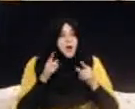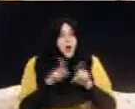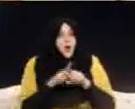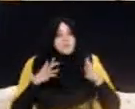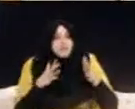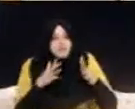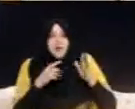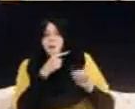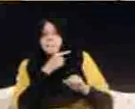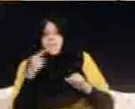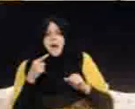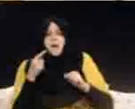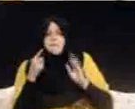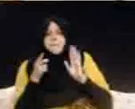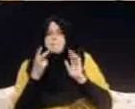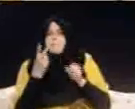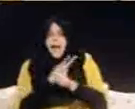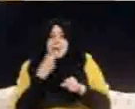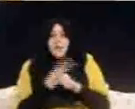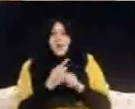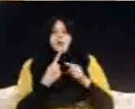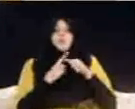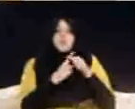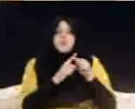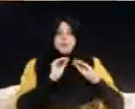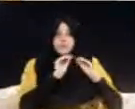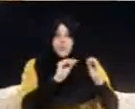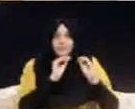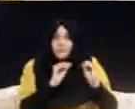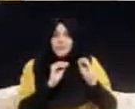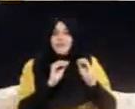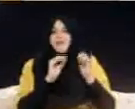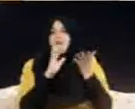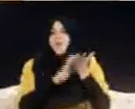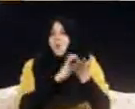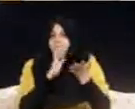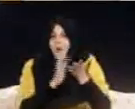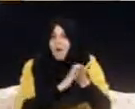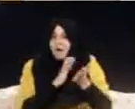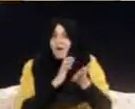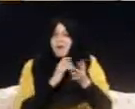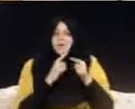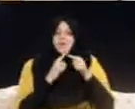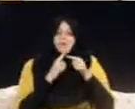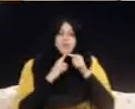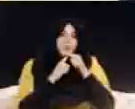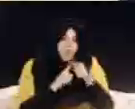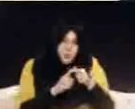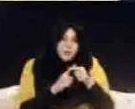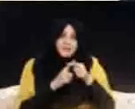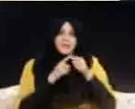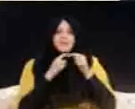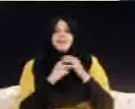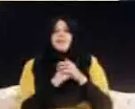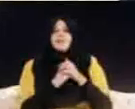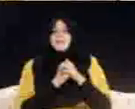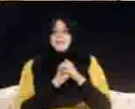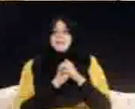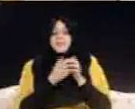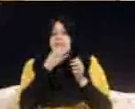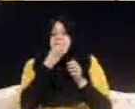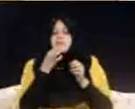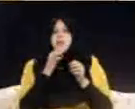محمد صالح، نعم، ونفس وما سواها، أي الله عز وجل، فألهمها فجورها وتقواها